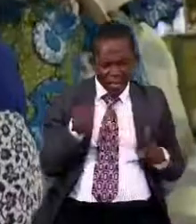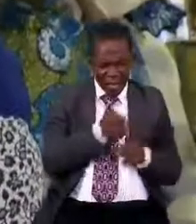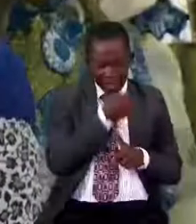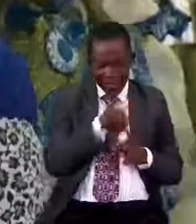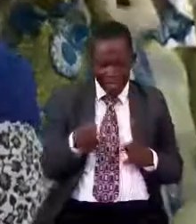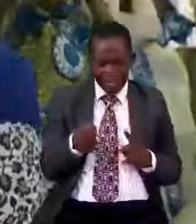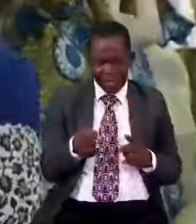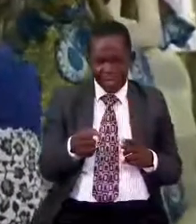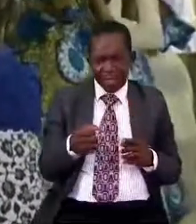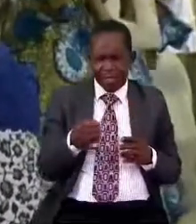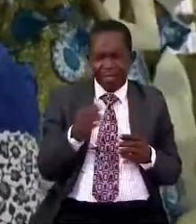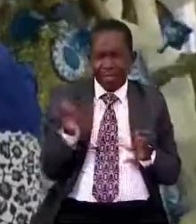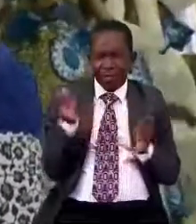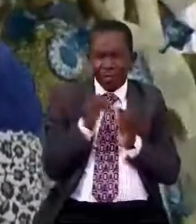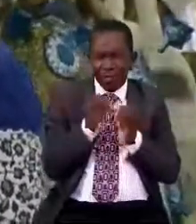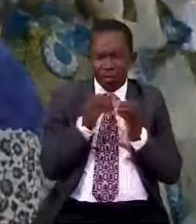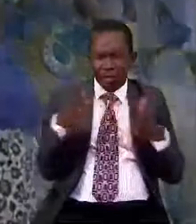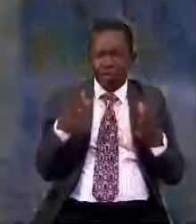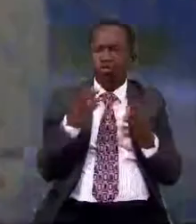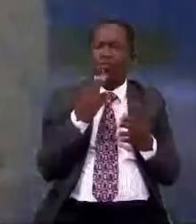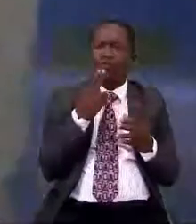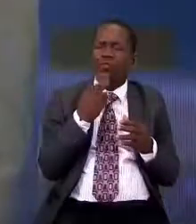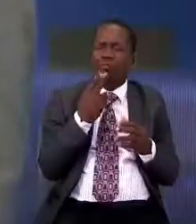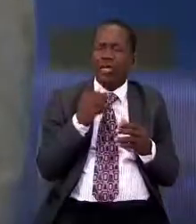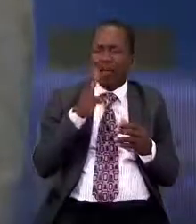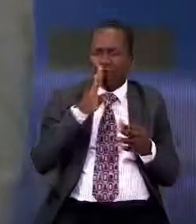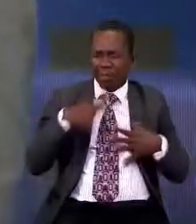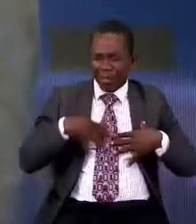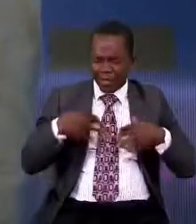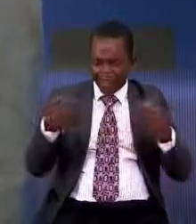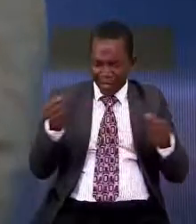l'hyperglycémie, que tout cela disparaisse au nom de Jésus-Christ.